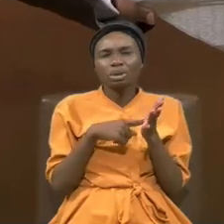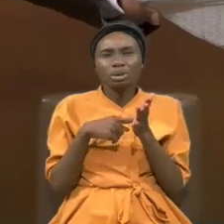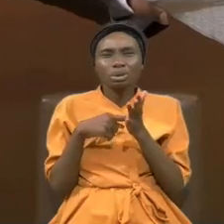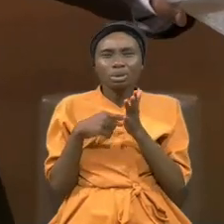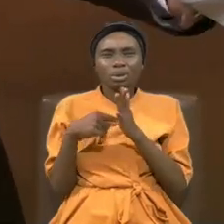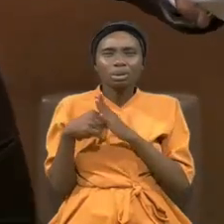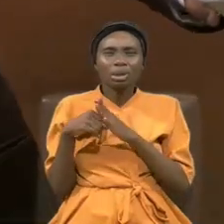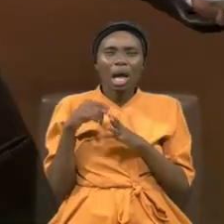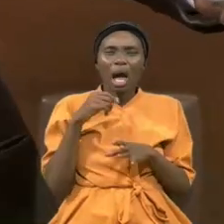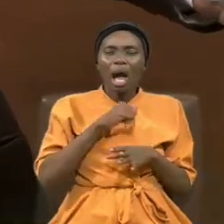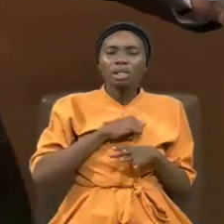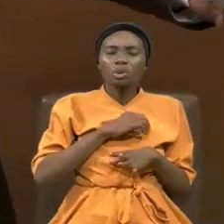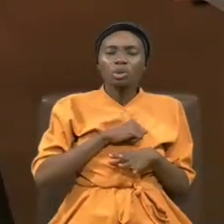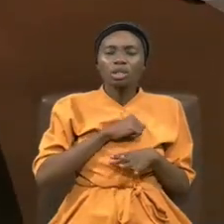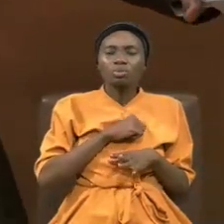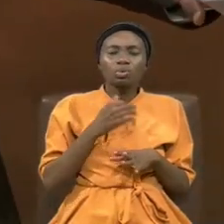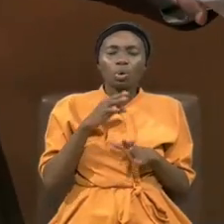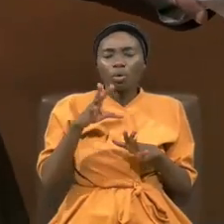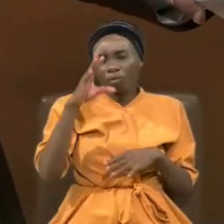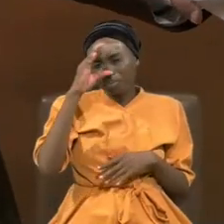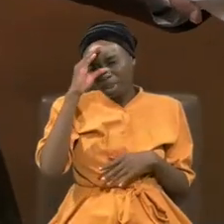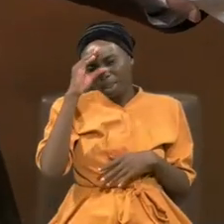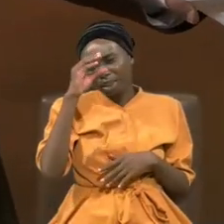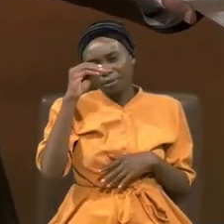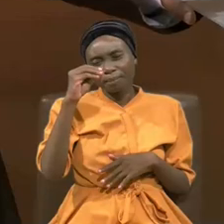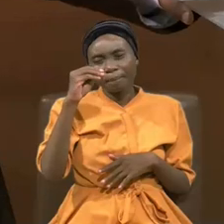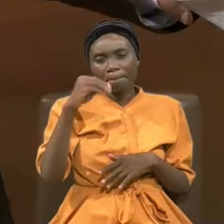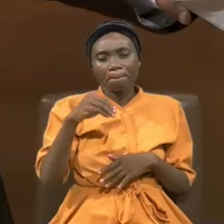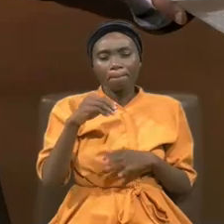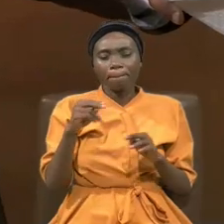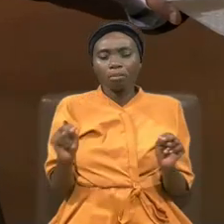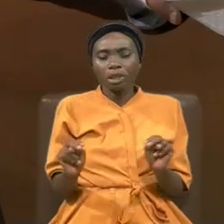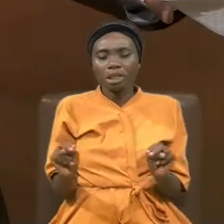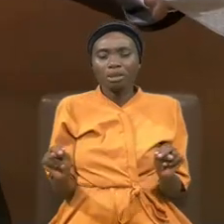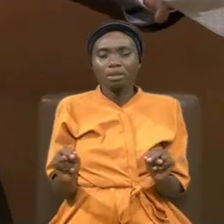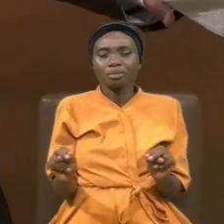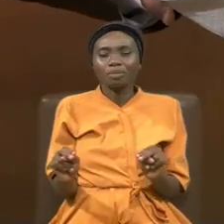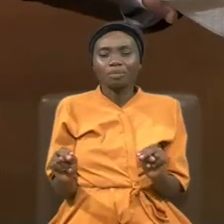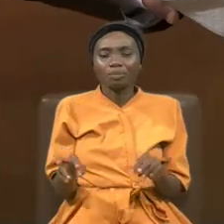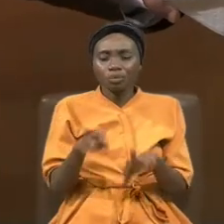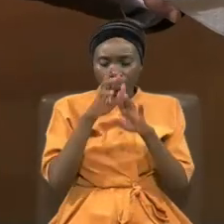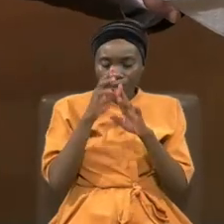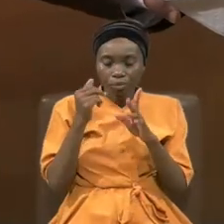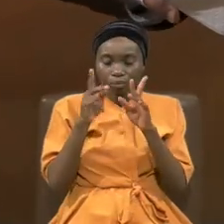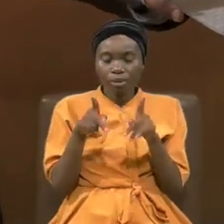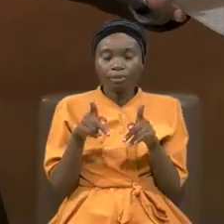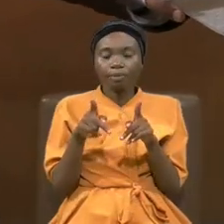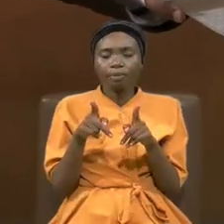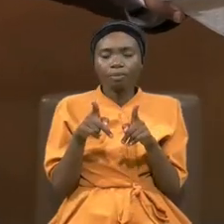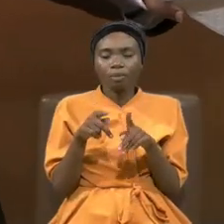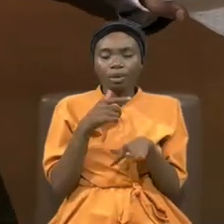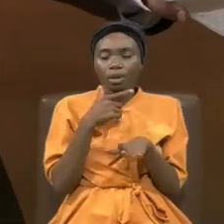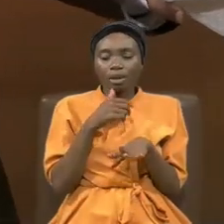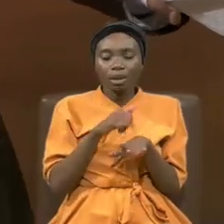tous ces attributs et toutes ces attitudes des hommes, la partialité, l'égard pour les